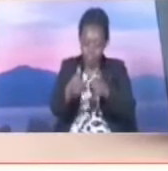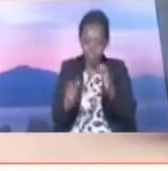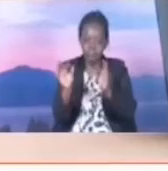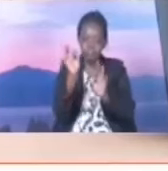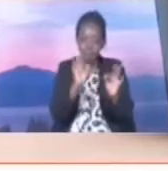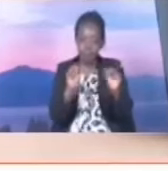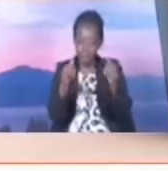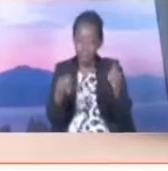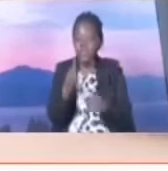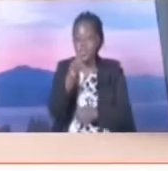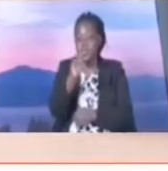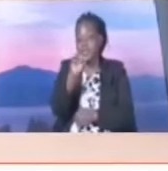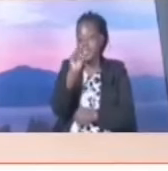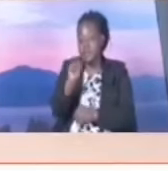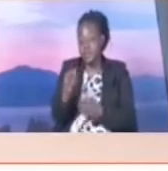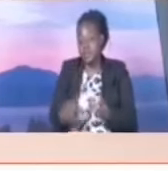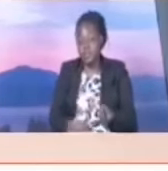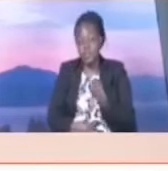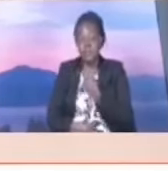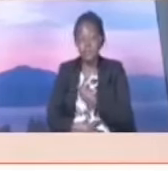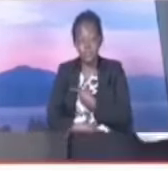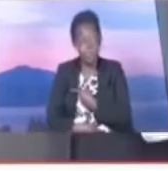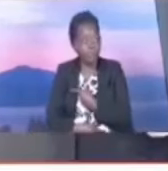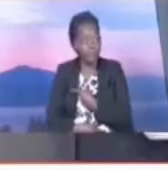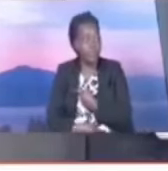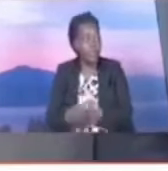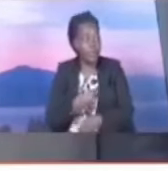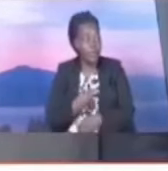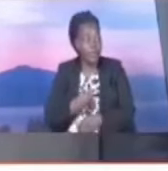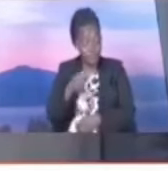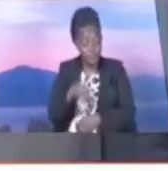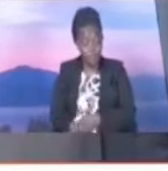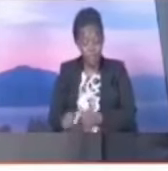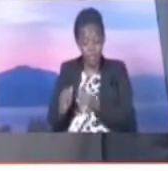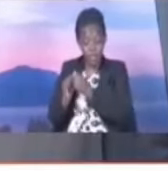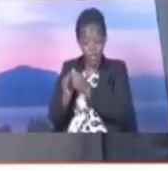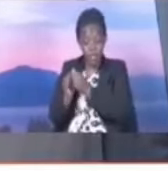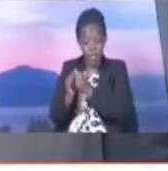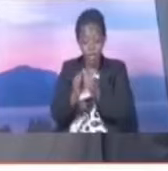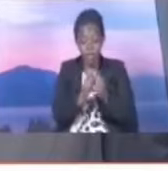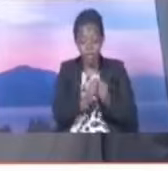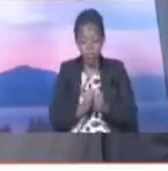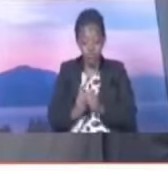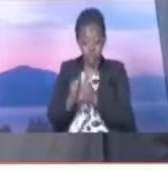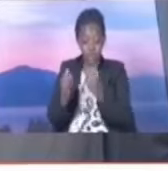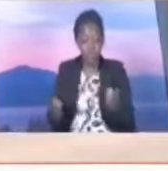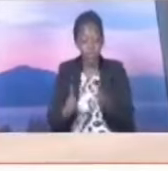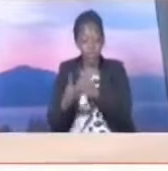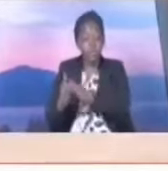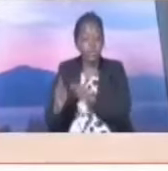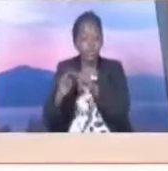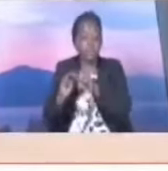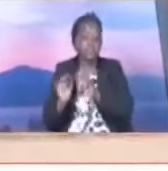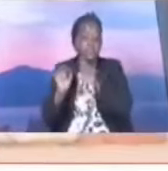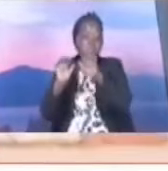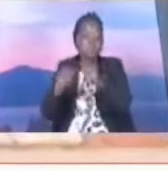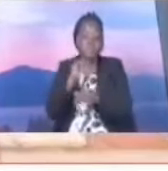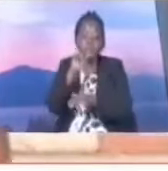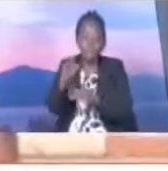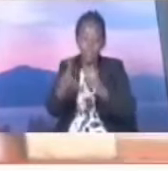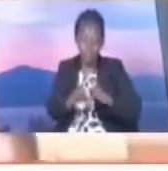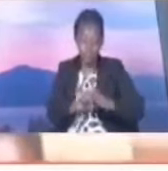lutikko, Venerable Reverend Canon Jonathan Kisahuzi Ssaalongo, ng'ali wamu n'ab'ebyokwerinda batuuzizza olukungaana lwa bannamawulire ku